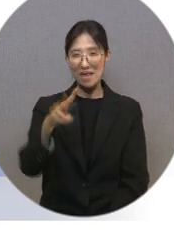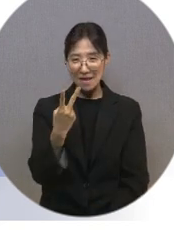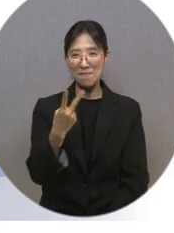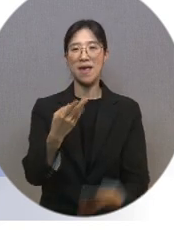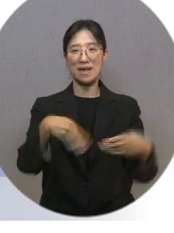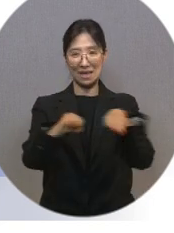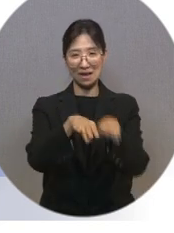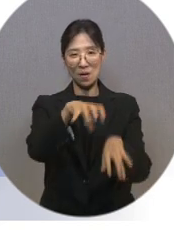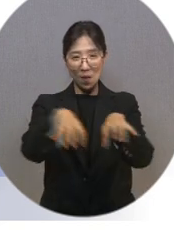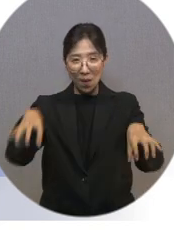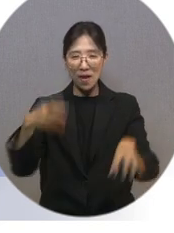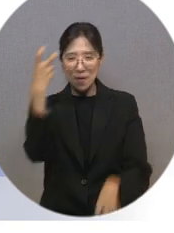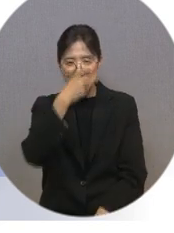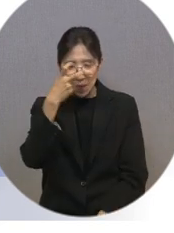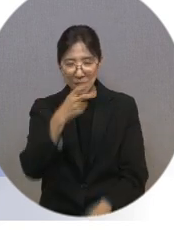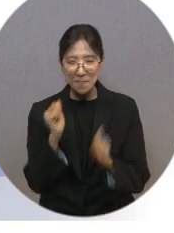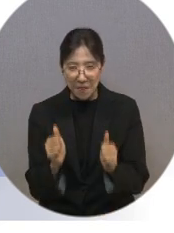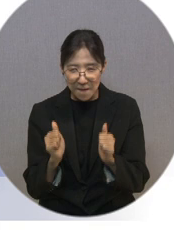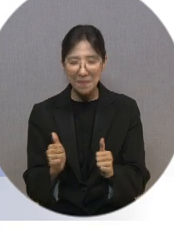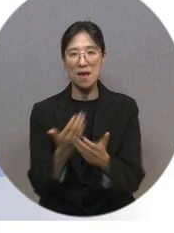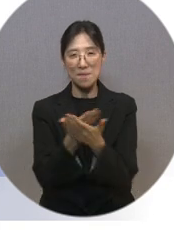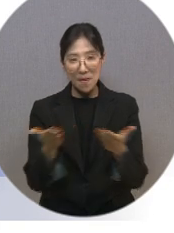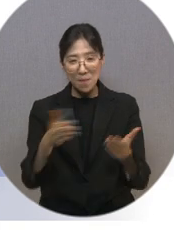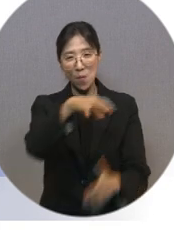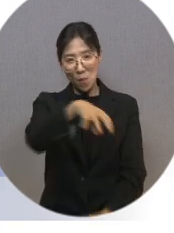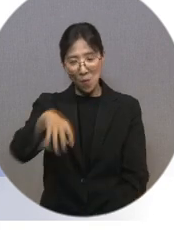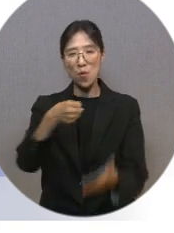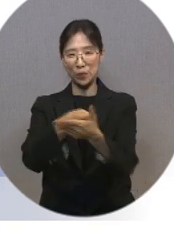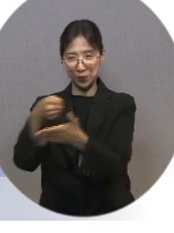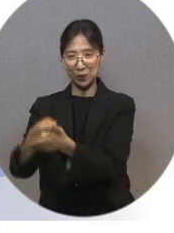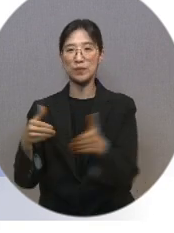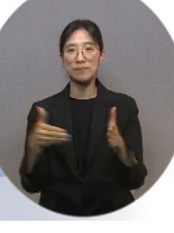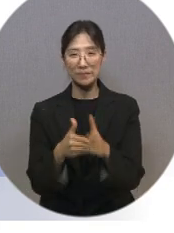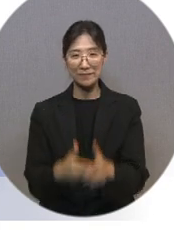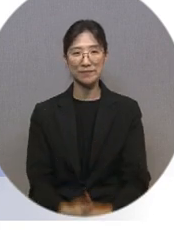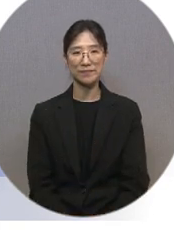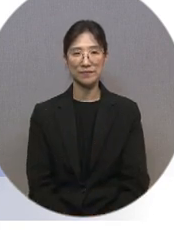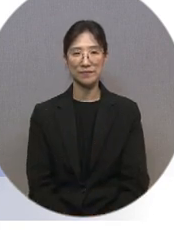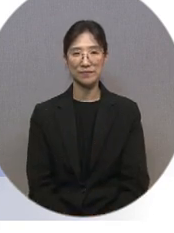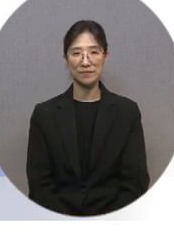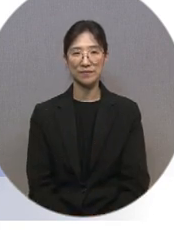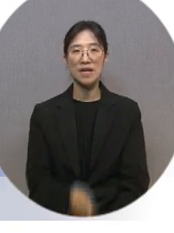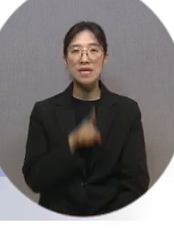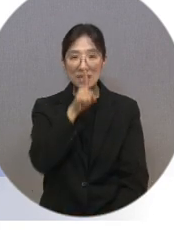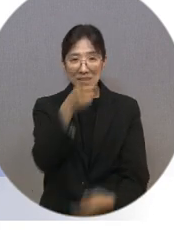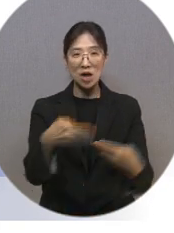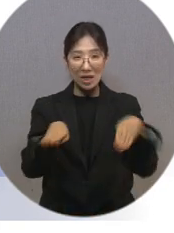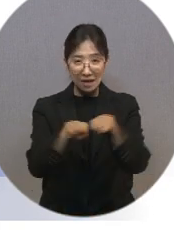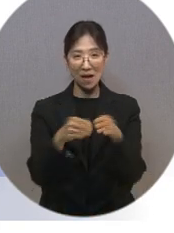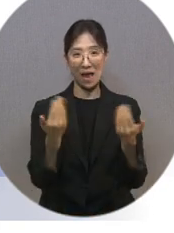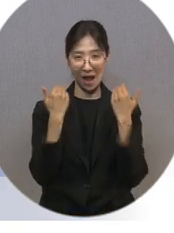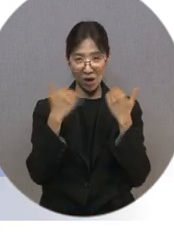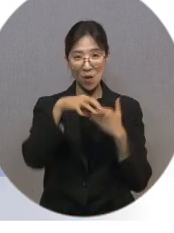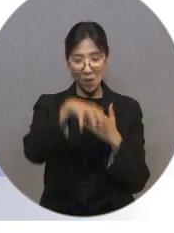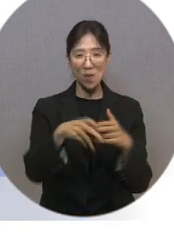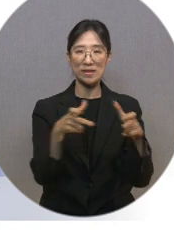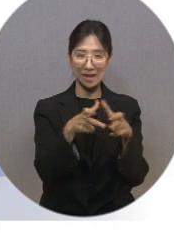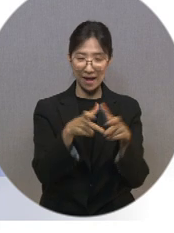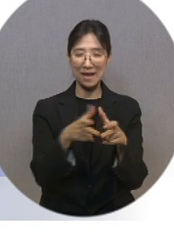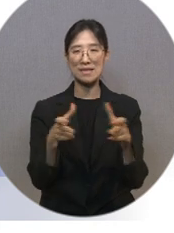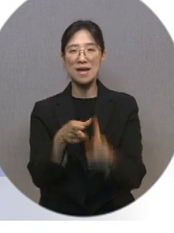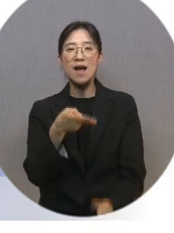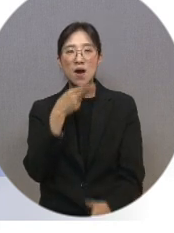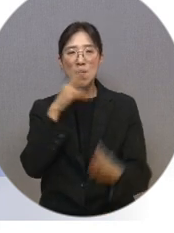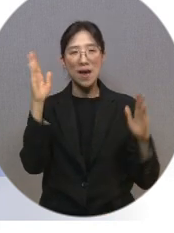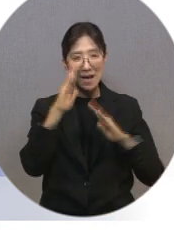대상으로 심사를 거쳐이 배포기간 을 선정한 바 있는데요 신청기관의 경우 학교 현장에서는 장애